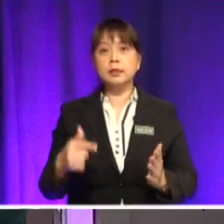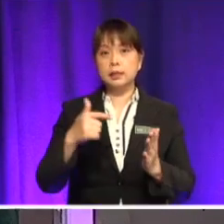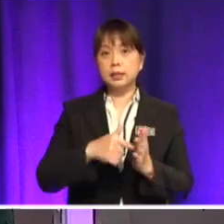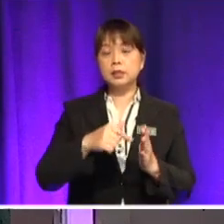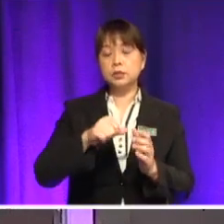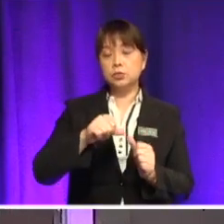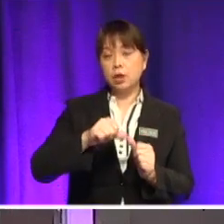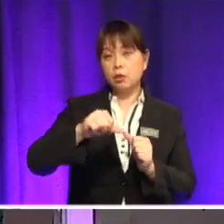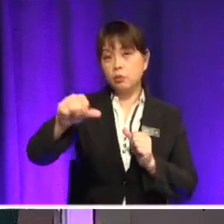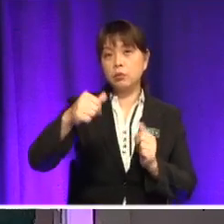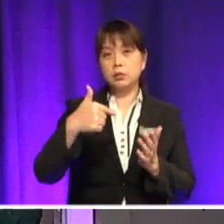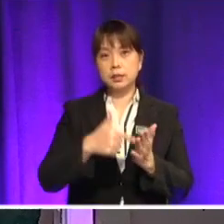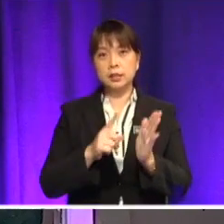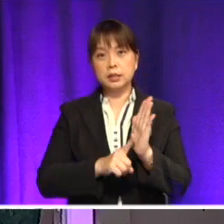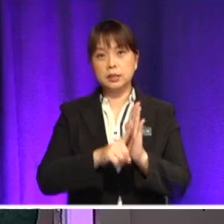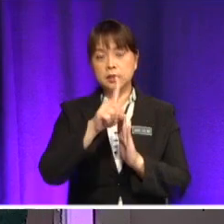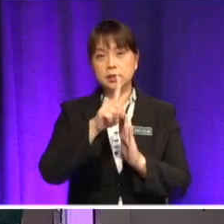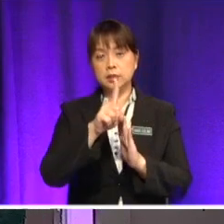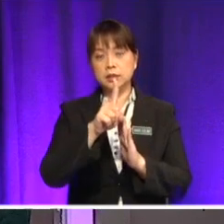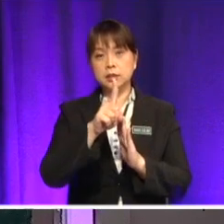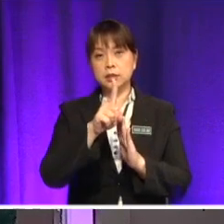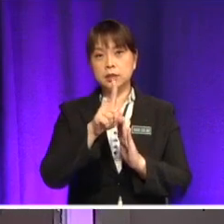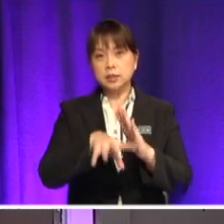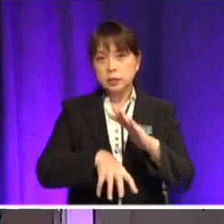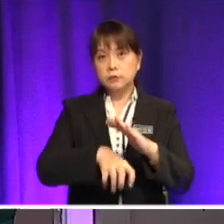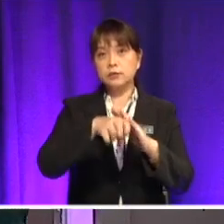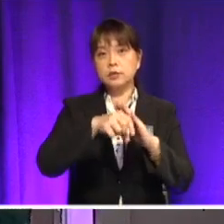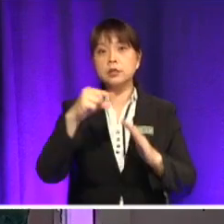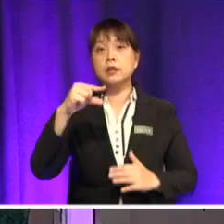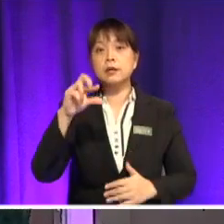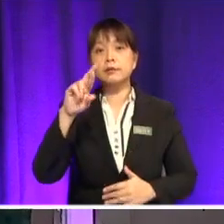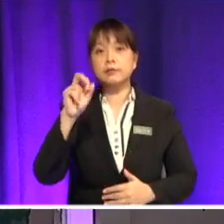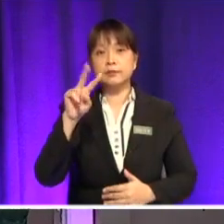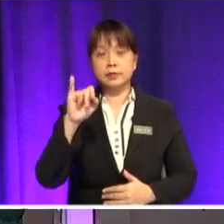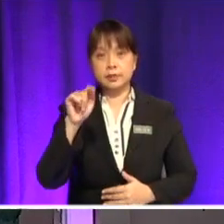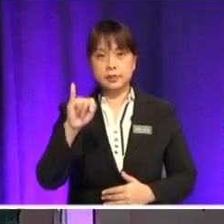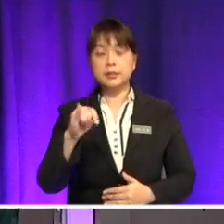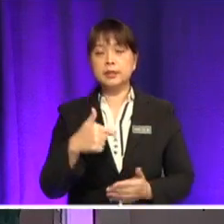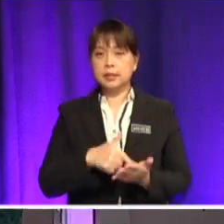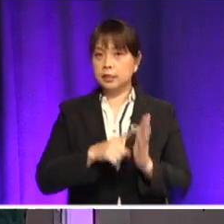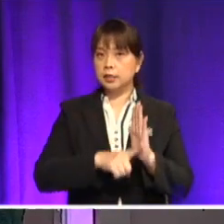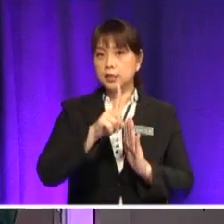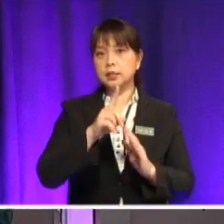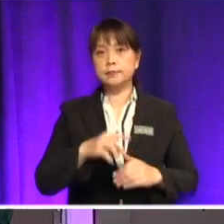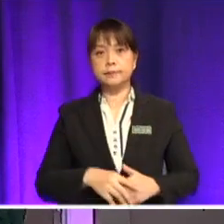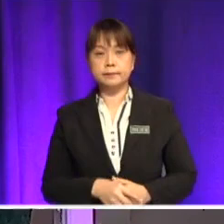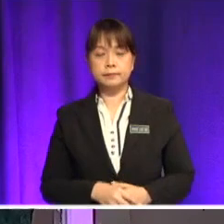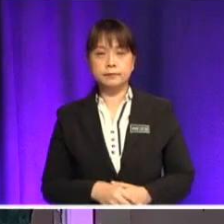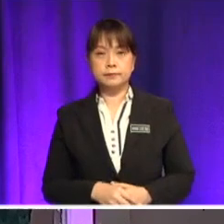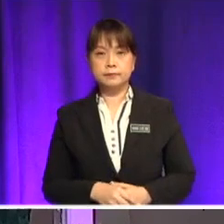besar tetapi Once Jika dia berada di bawah 35.000 dan seterusnya